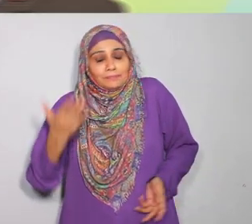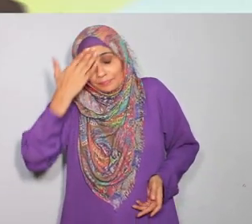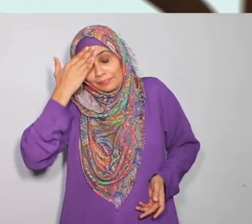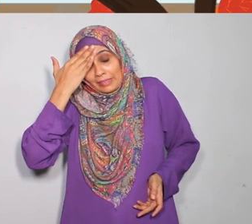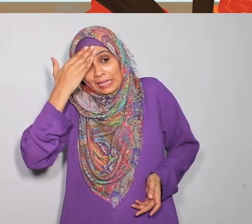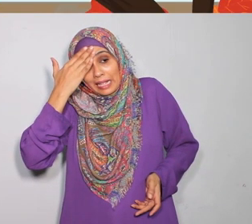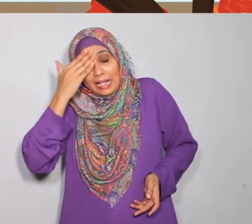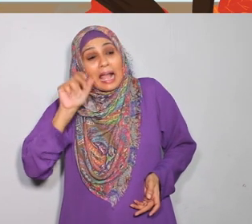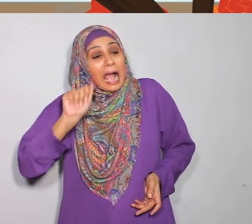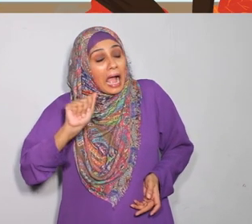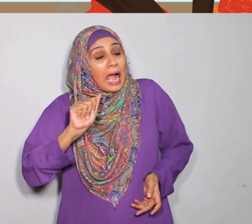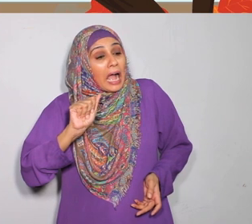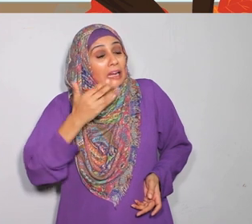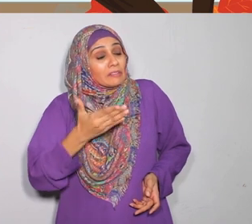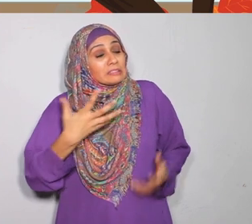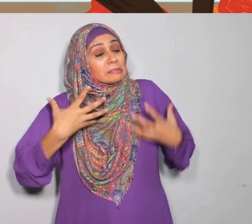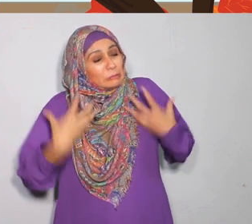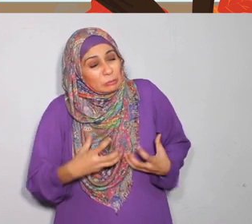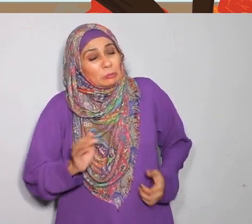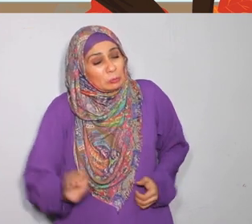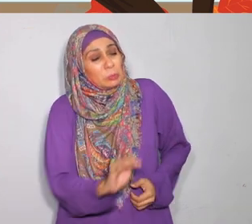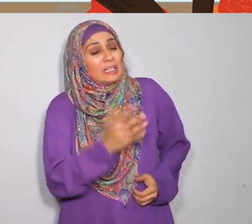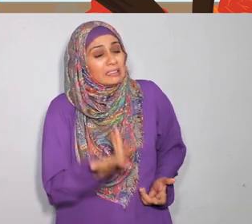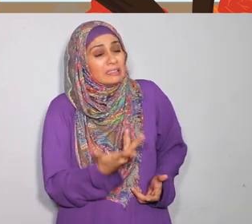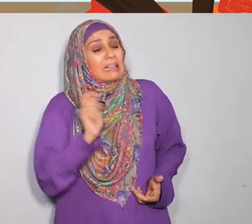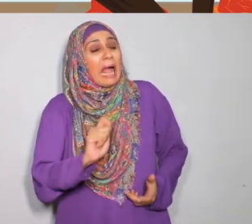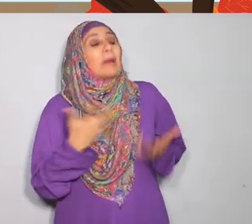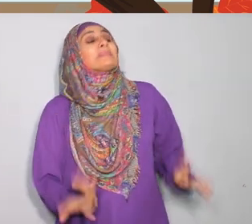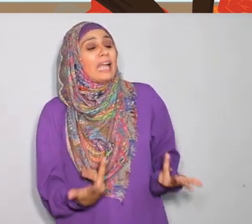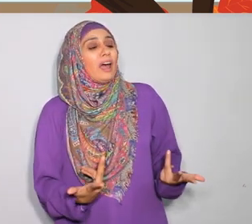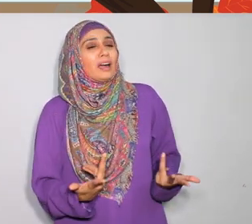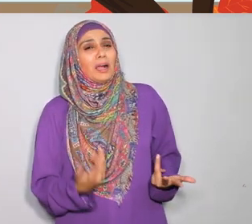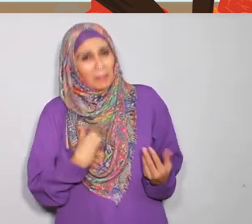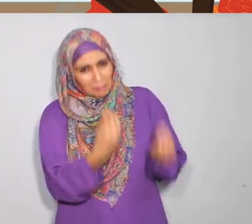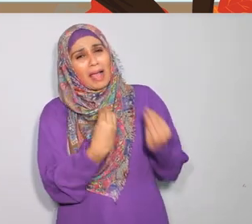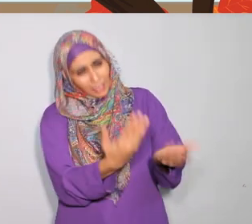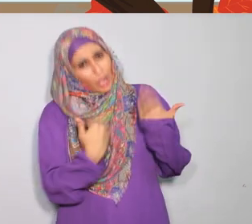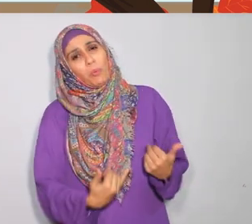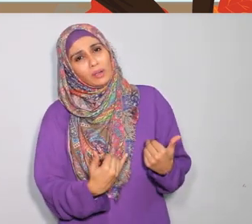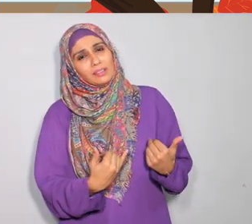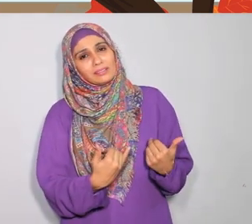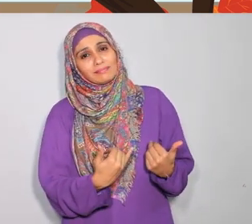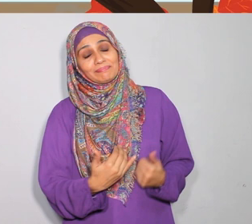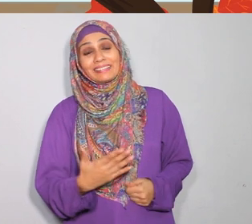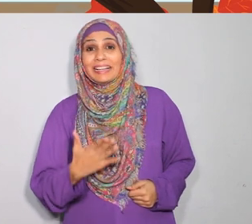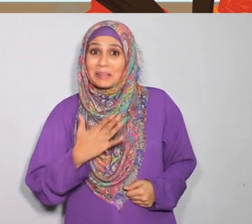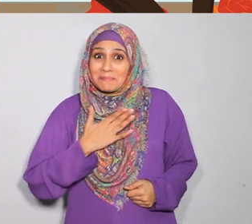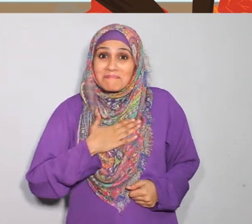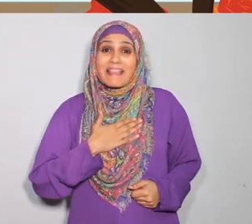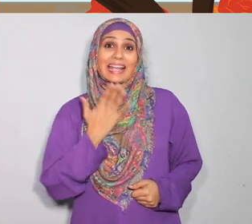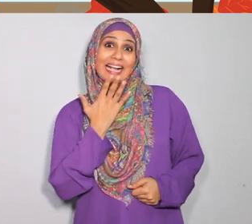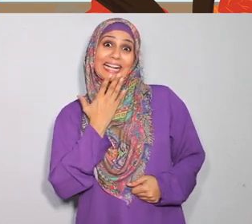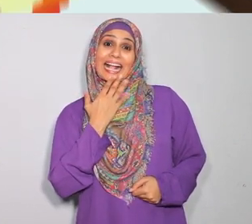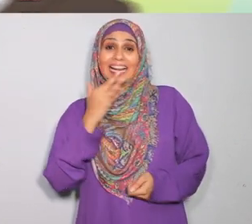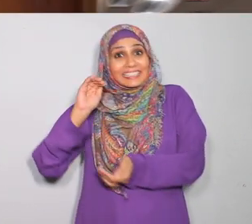अनवर सॉस तुम्हें क्या कर रहे हो हमारी मदद करो फोन में रंग जमा